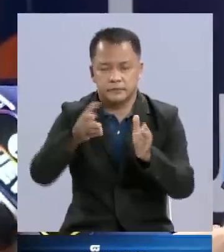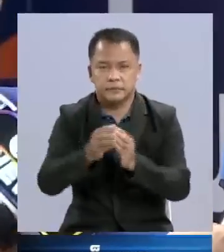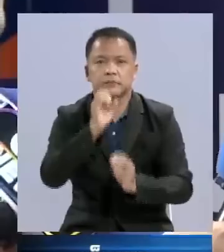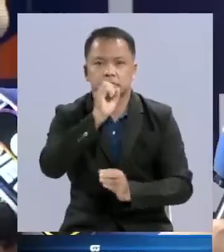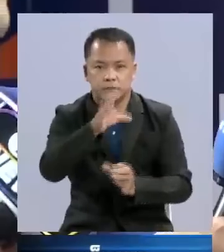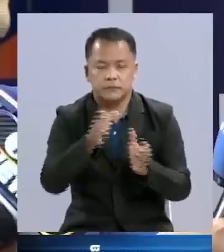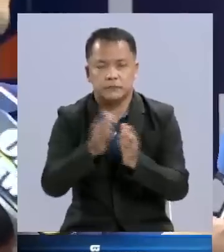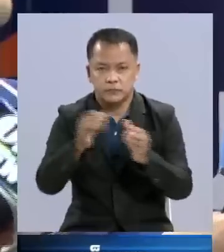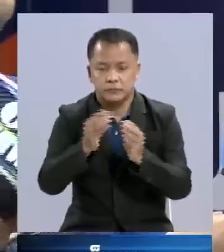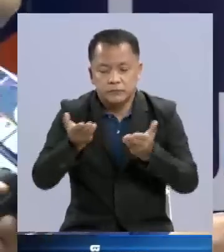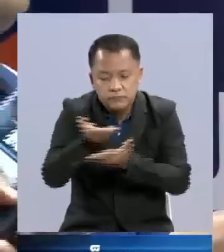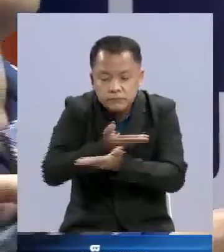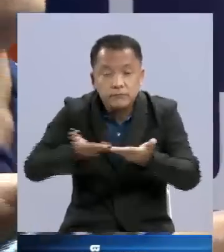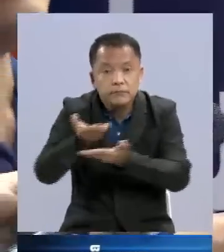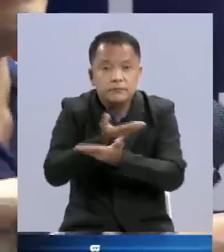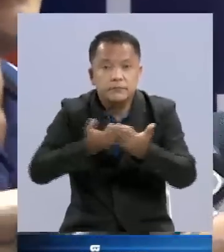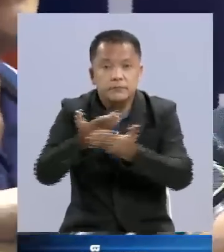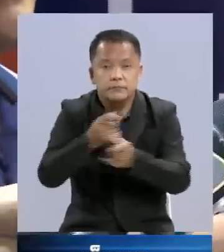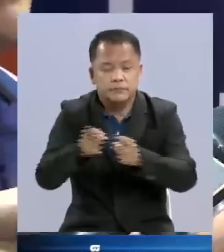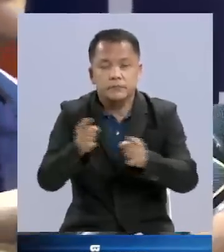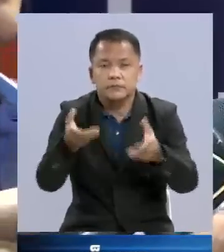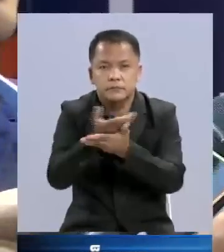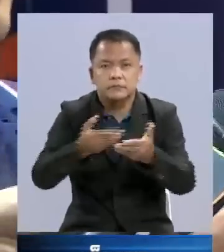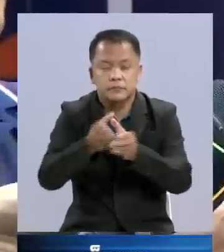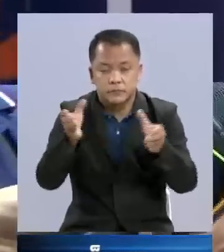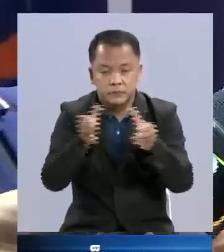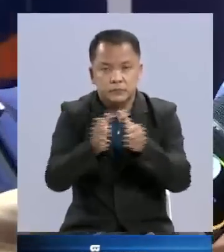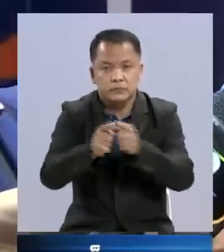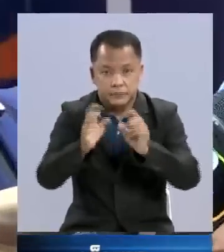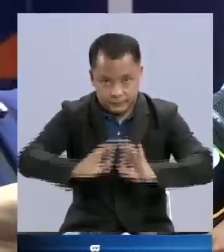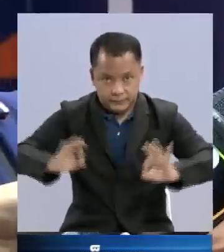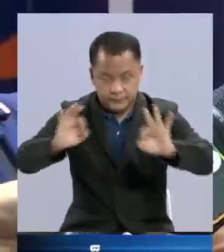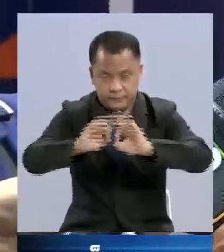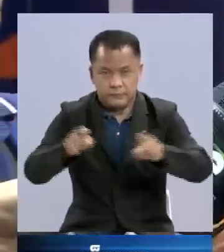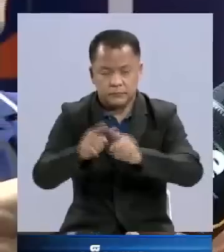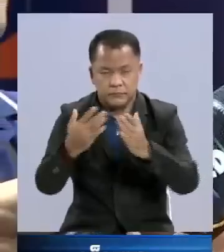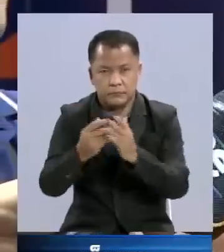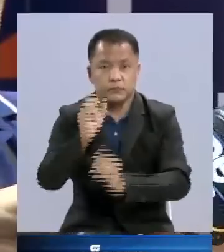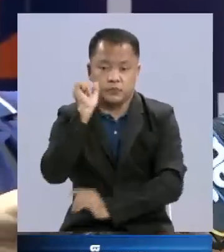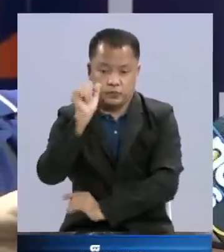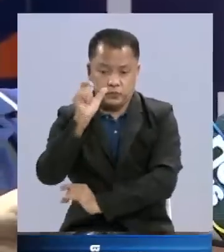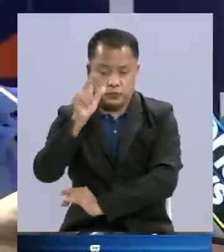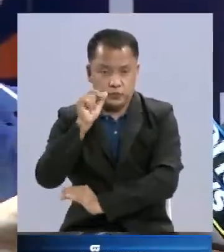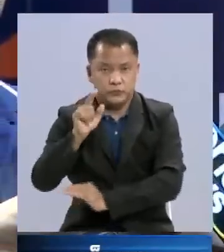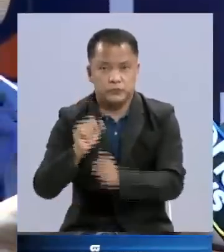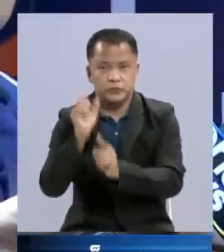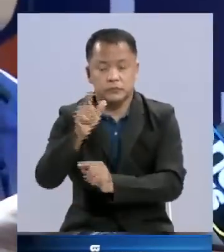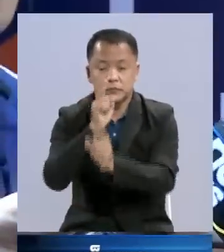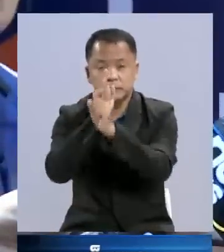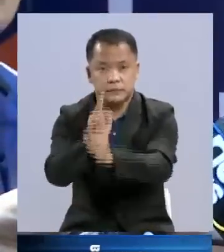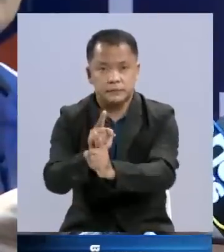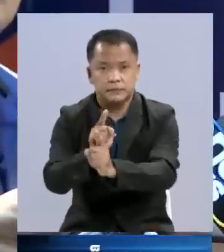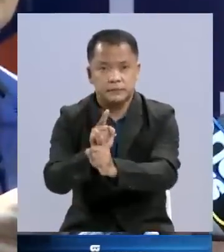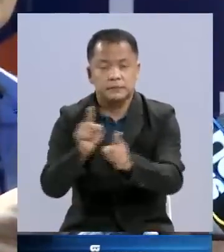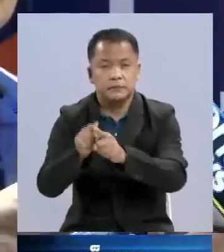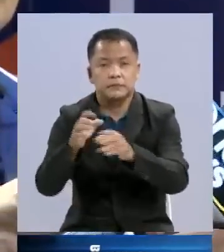อกว่าประเด็นหารือก็จะเป็นเฉพาะหน้าที่เป็นประเด็นเฉพาะหน้าแล้วก็ประเด็นเร่งด่วนเป็นการติดตามความคืบหน้